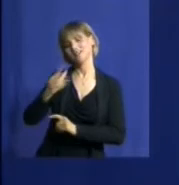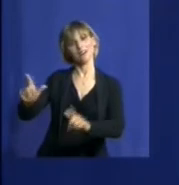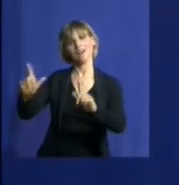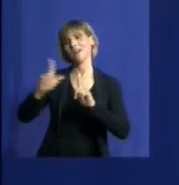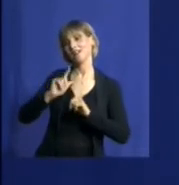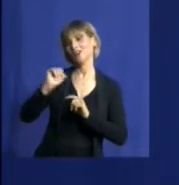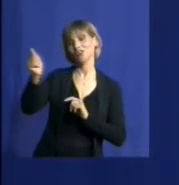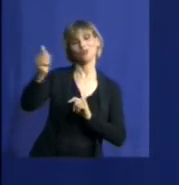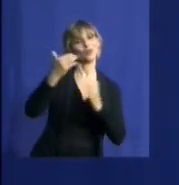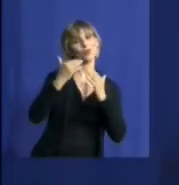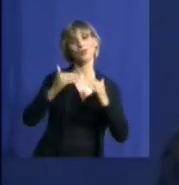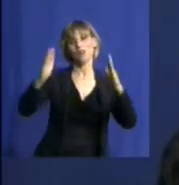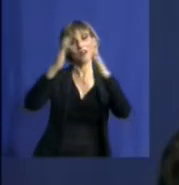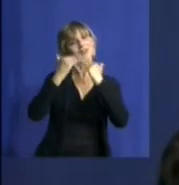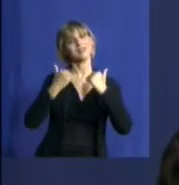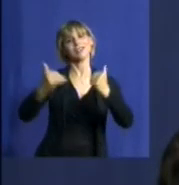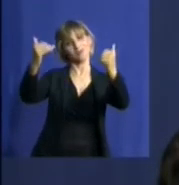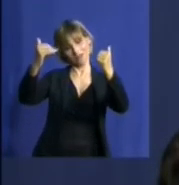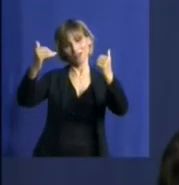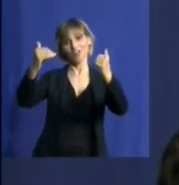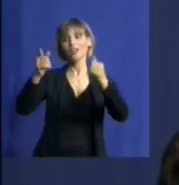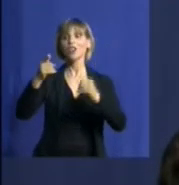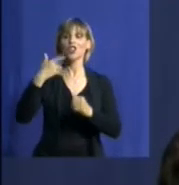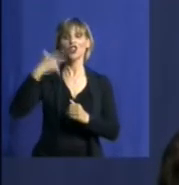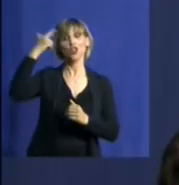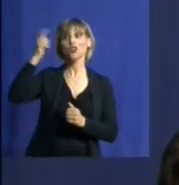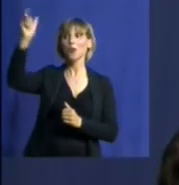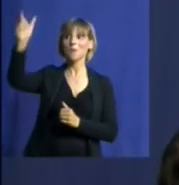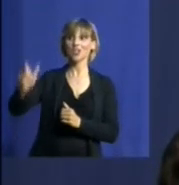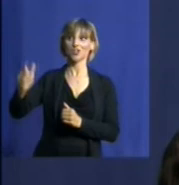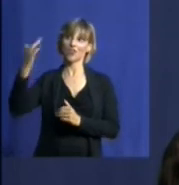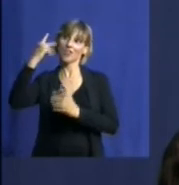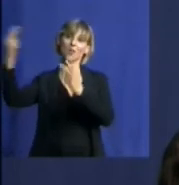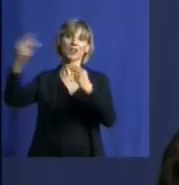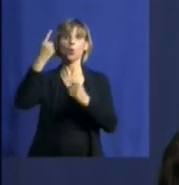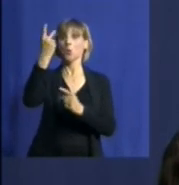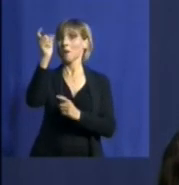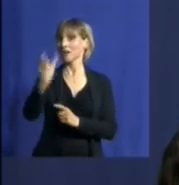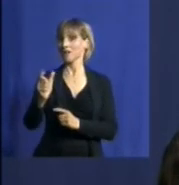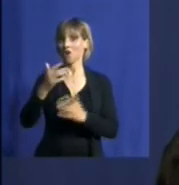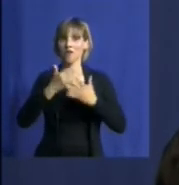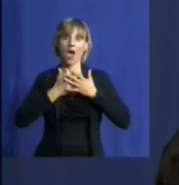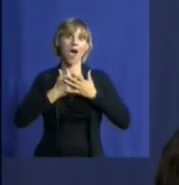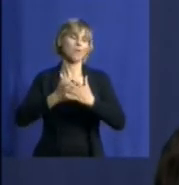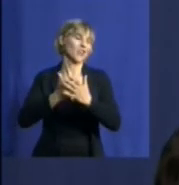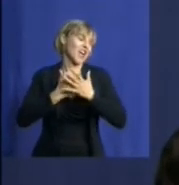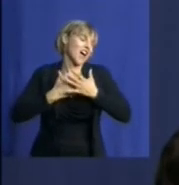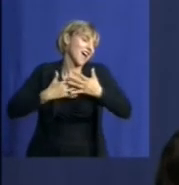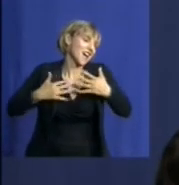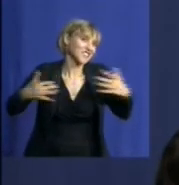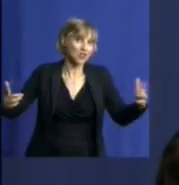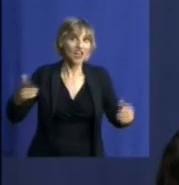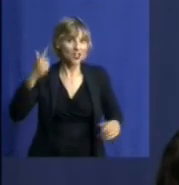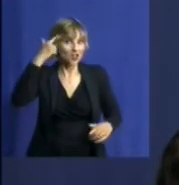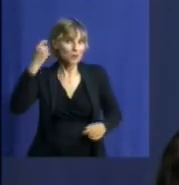e perché so che hai tante persone, ma uno in particolare che ti ama da morire. È stata una dichiarazione che poi oggi, tra l'altro, ho